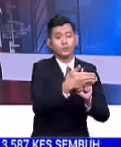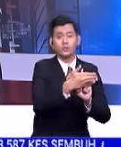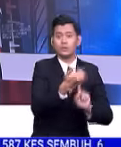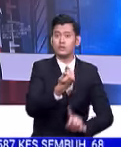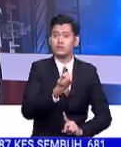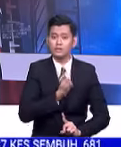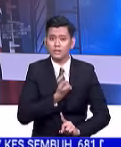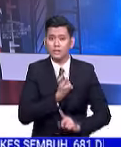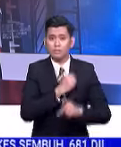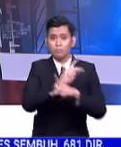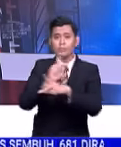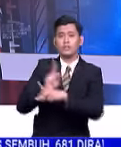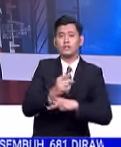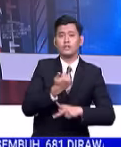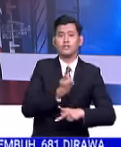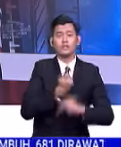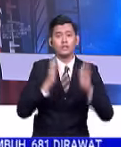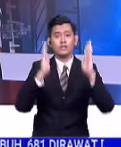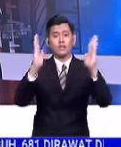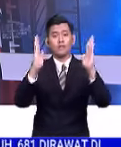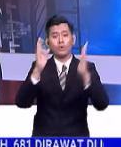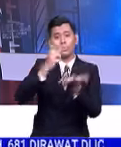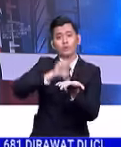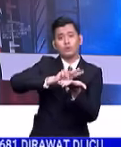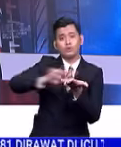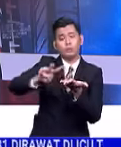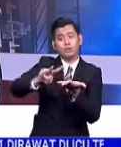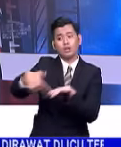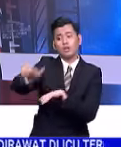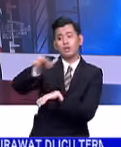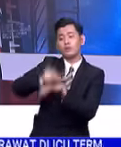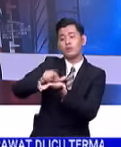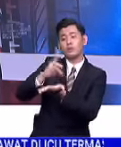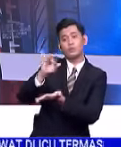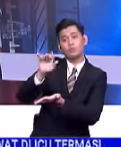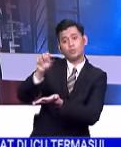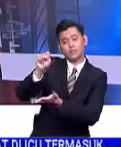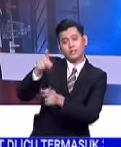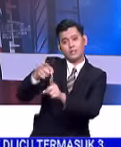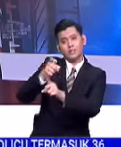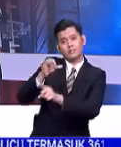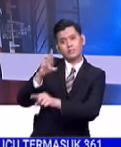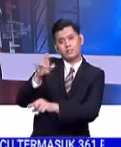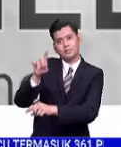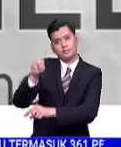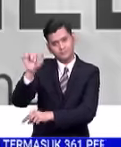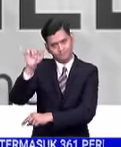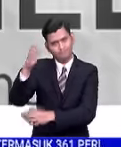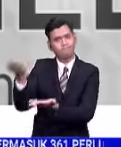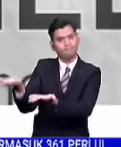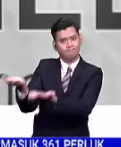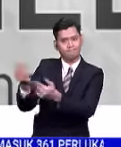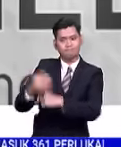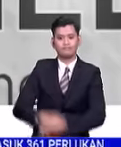kawalan kendiri di rumah bagi tempoh 2 minggu? Laporan Grace Aisyah Kedayan.